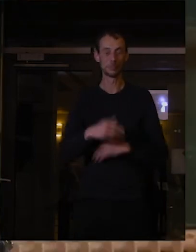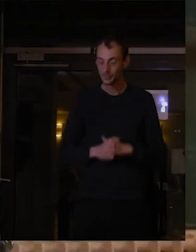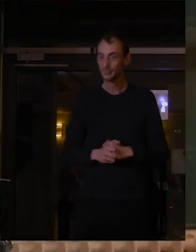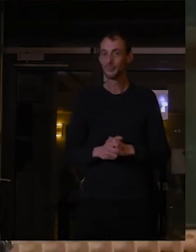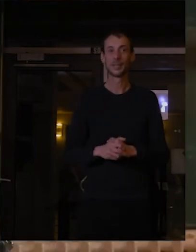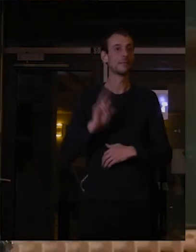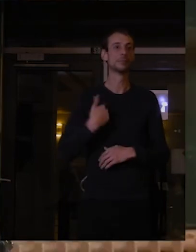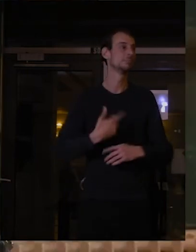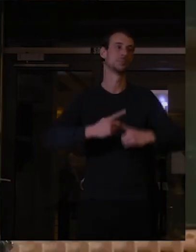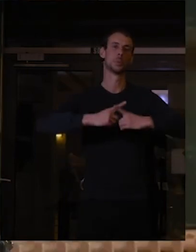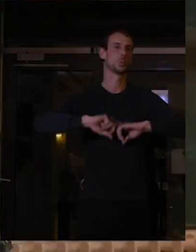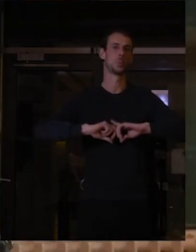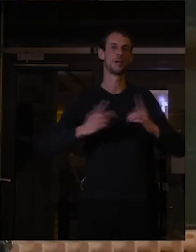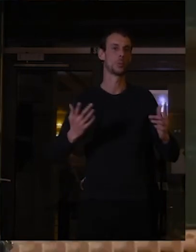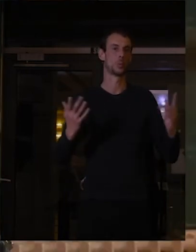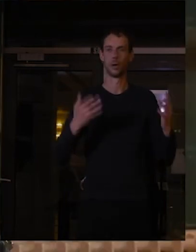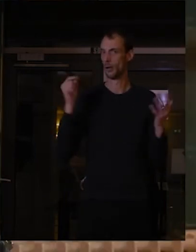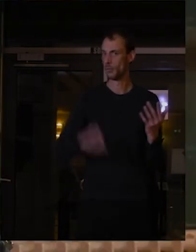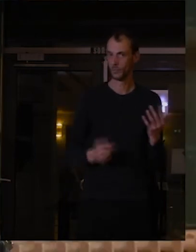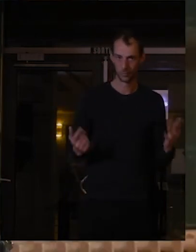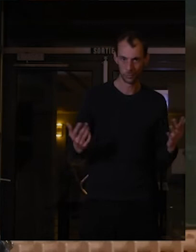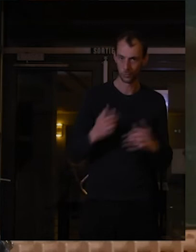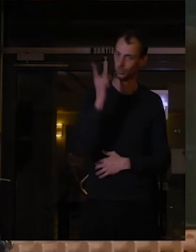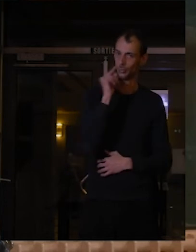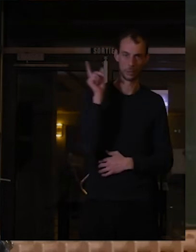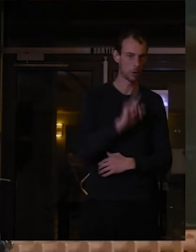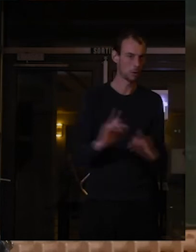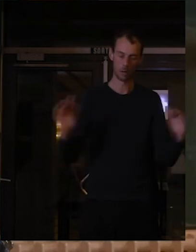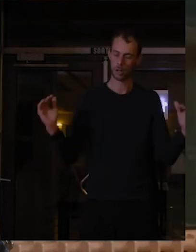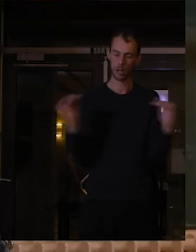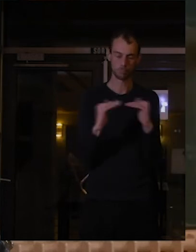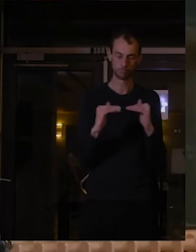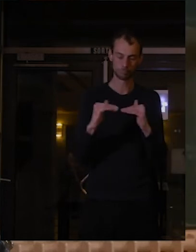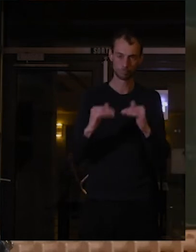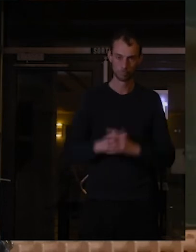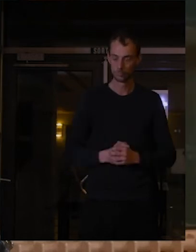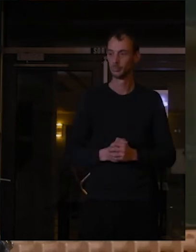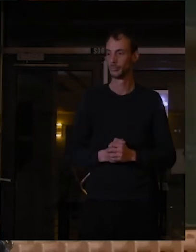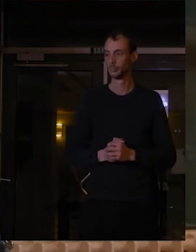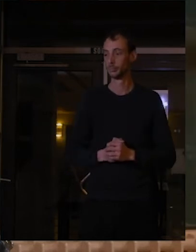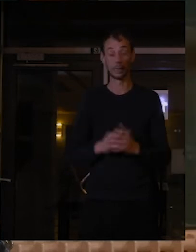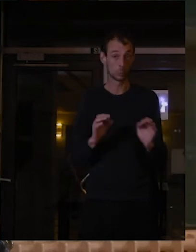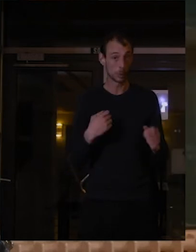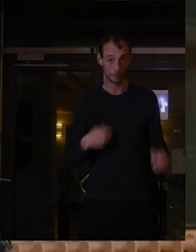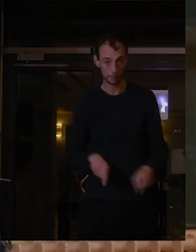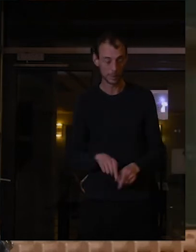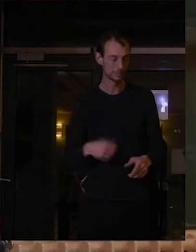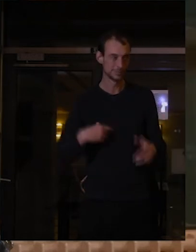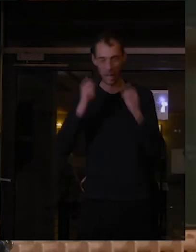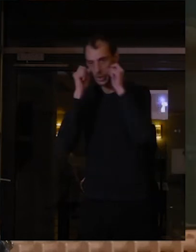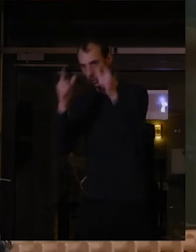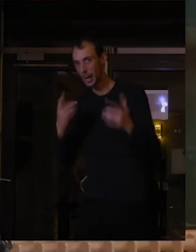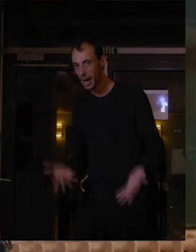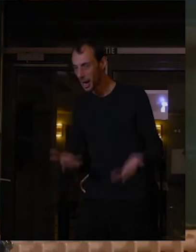je suis convaincu qu'effectivement il faut qu'on soit pour une égalité homme-femme. Moi, je suis aussi surpris qu'on ait des débats, mais je réalise que